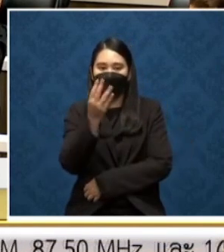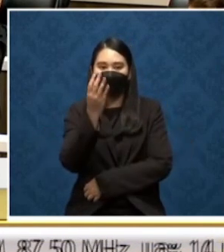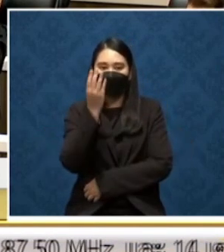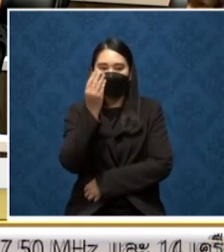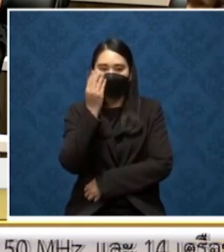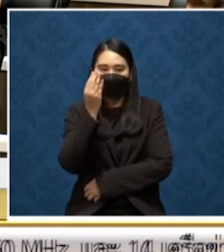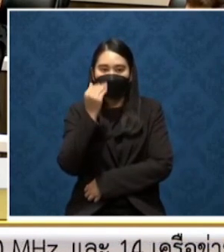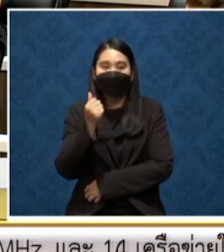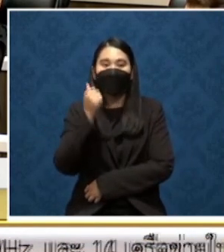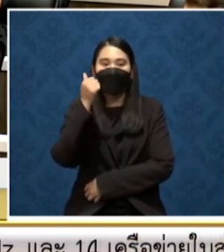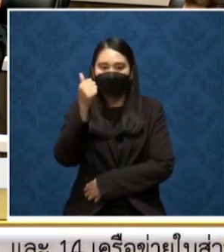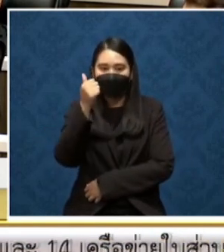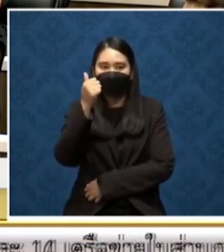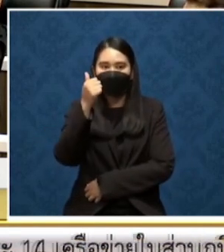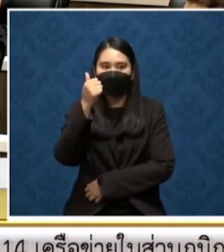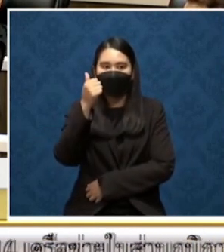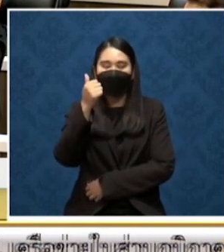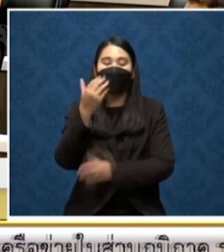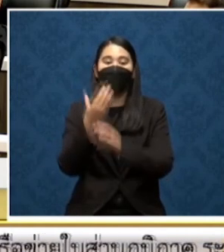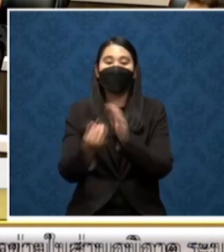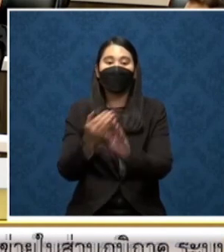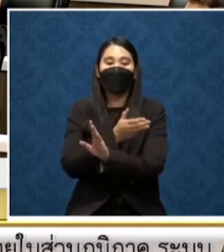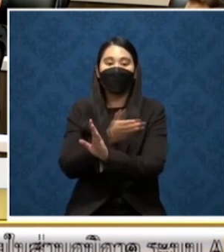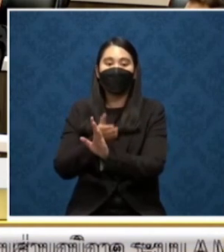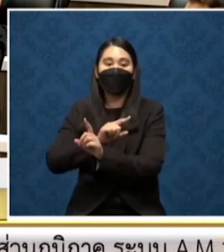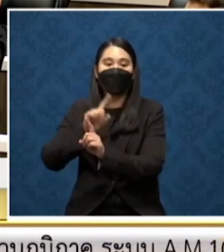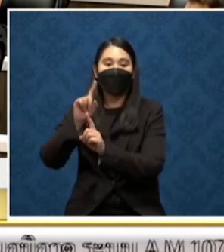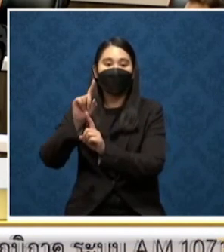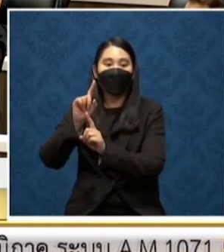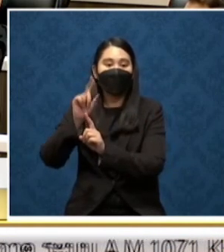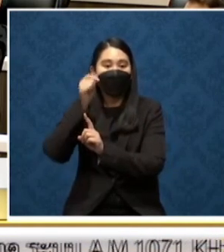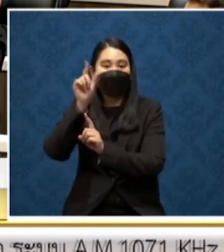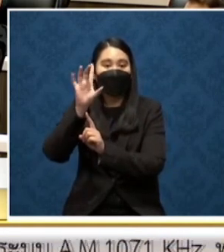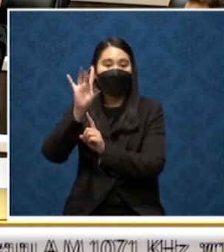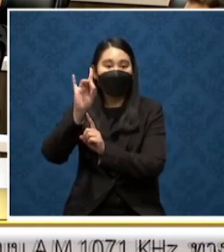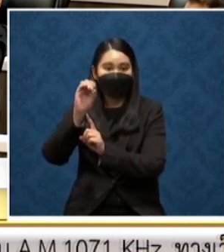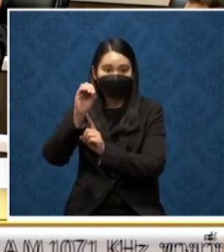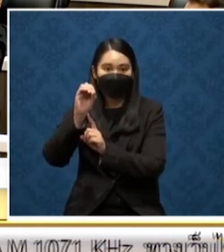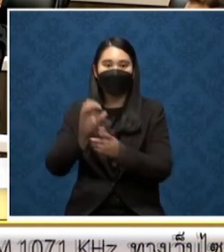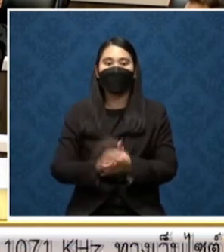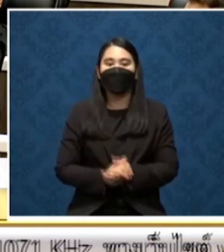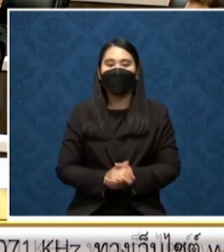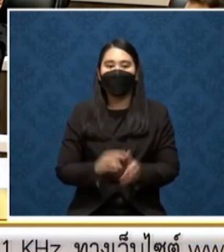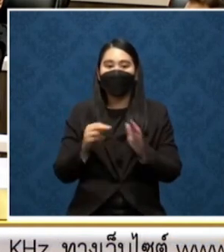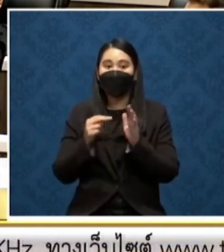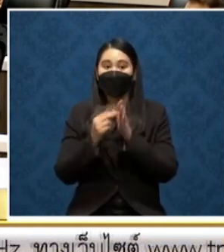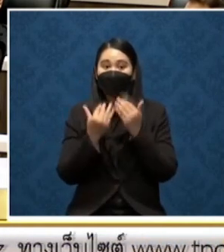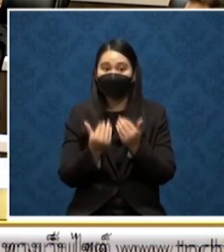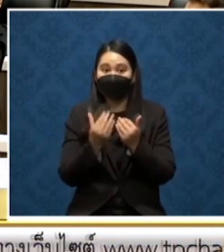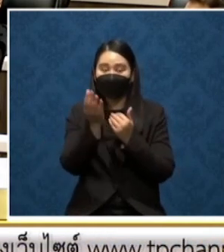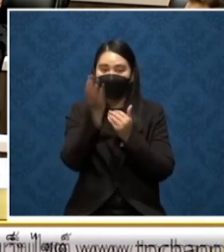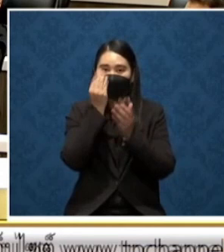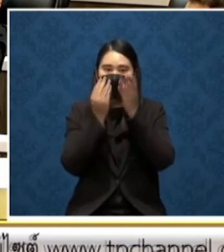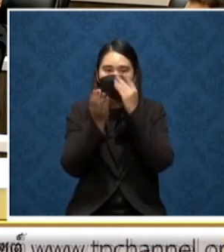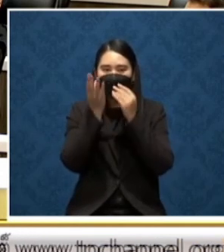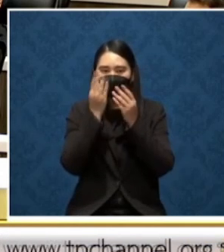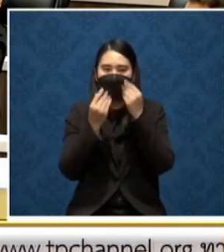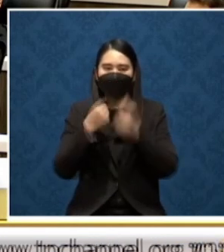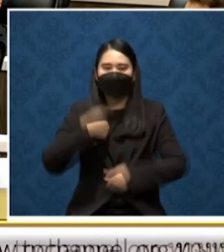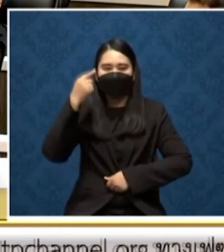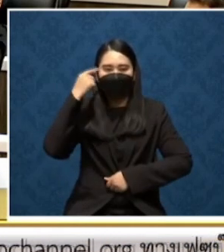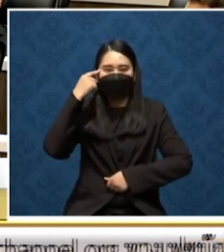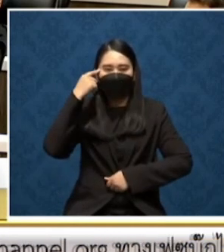ทย์บอกว่าด้วยความปรารถนาดีนะเห็นสัวคุณชูวิทย์เรียกสัวนะท่องเที่ยวรอบโลกอย่างมีความสุขคุณไม่ได้เพิ่งทำผิดหรอกจ